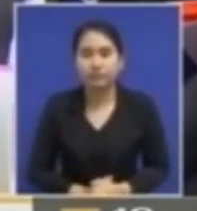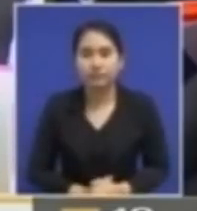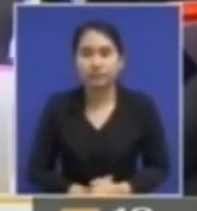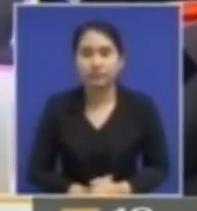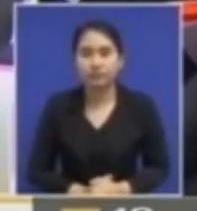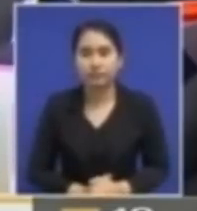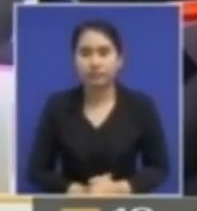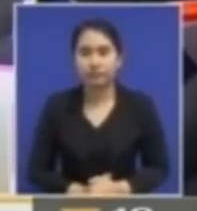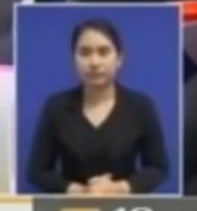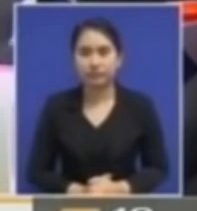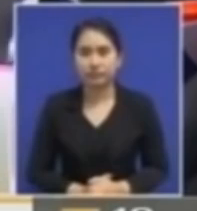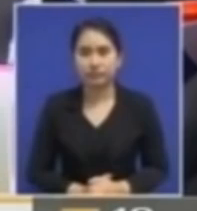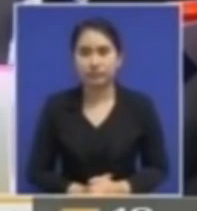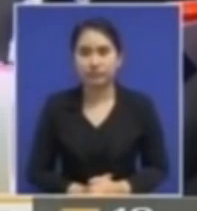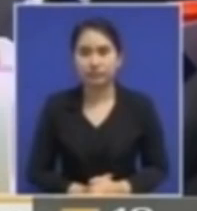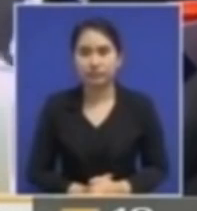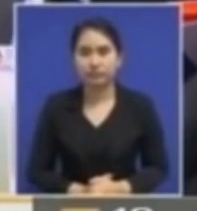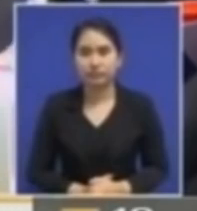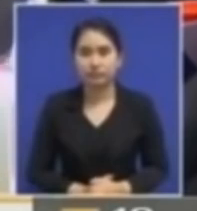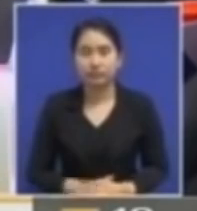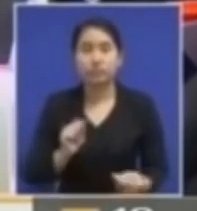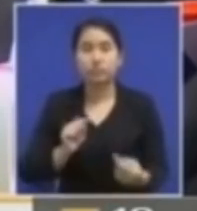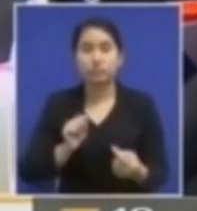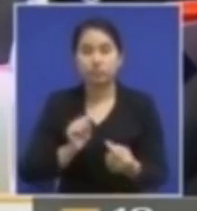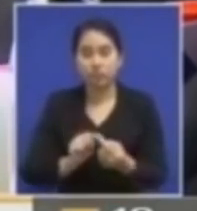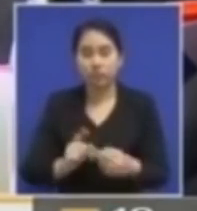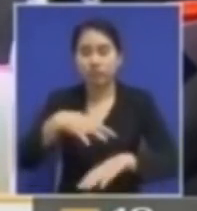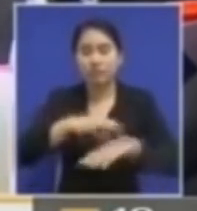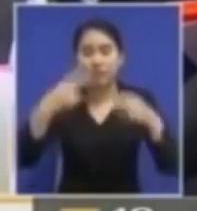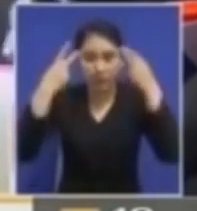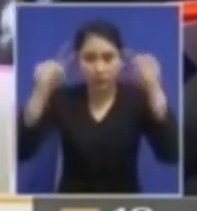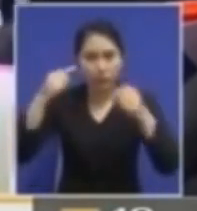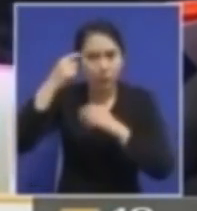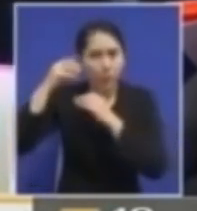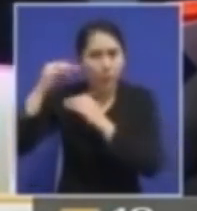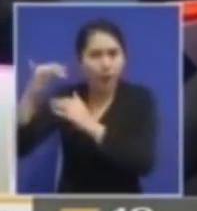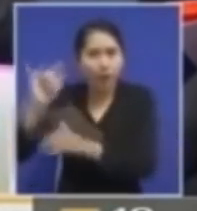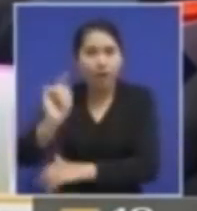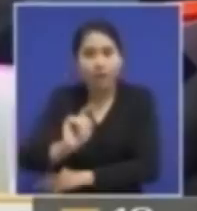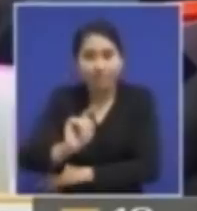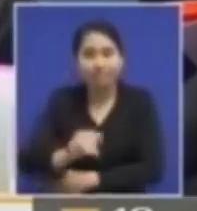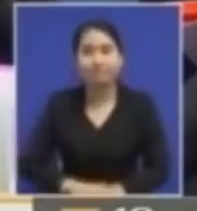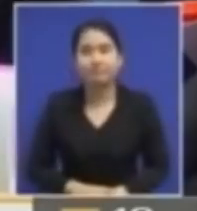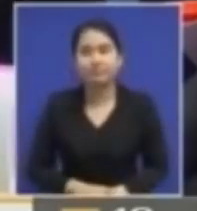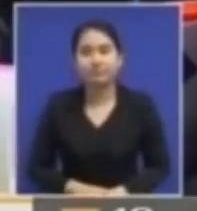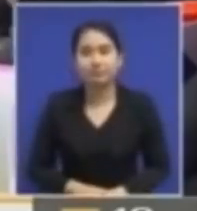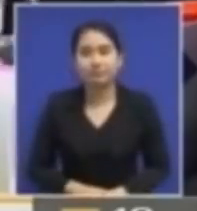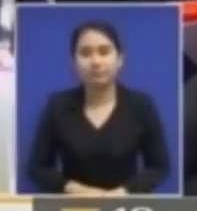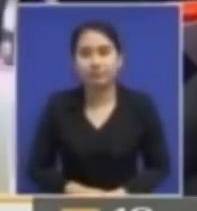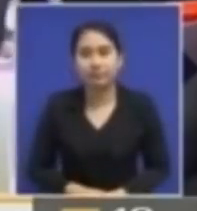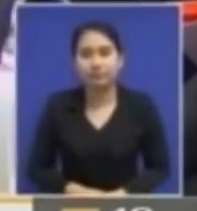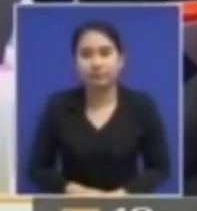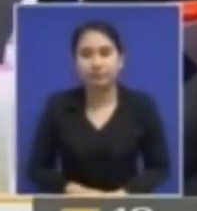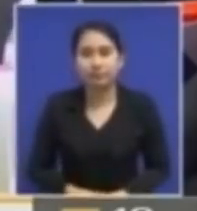สิ่งที่คาดหวังสำหรับผู้ที่จะมาเป็นนายกรัฐมนตรีครับจะต้องไม่มีพฤติกรรมอันเป็นการฝ่